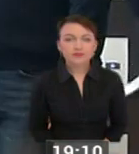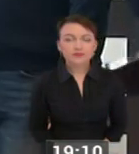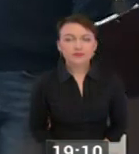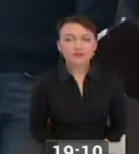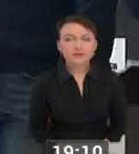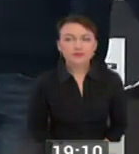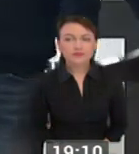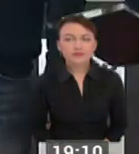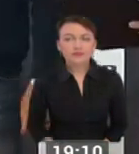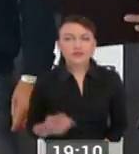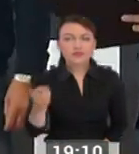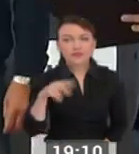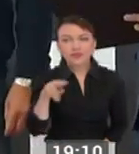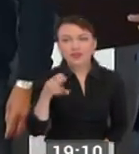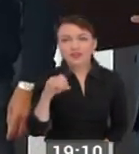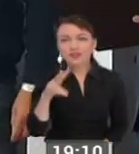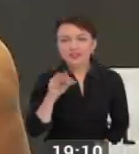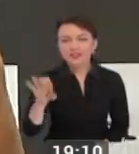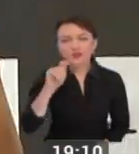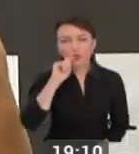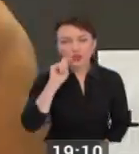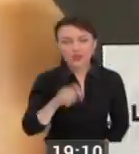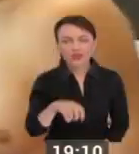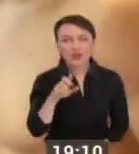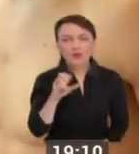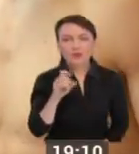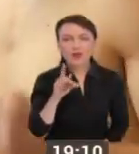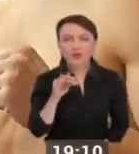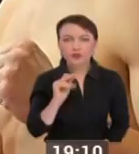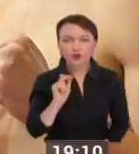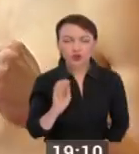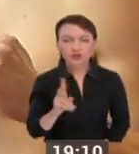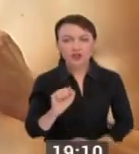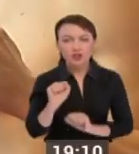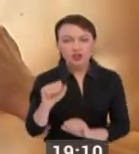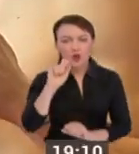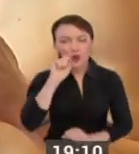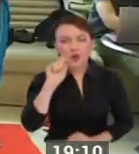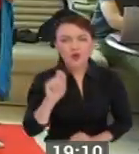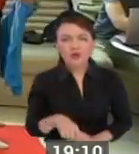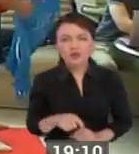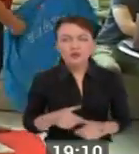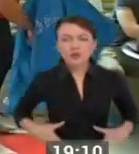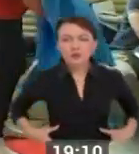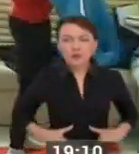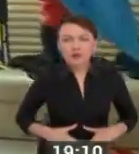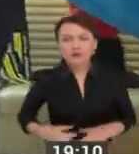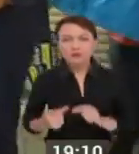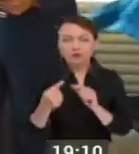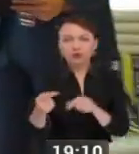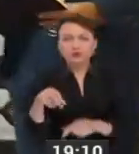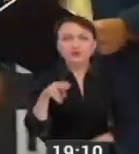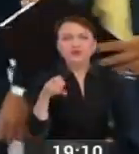У ринзі 2 Дениса. Український боксер Берінчик в суботу захищатиме чемпіонський пояс у бою проти тезки з Мексики